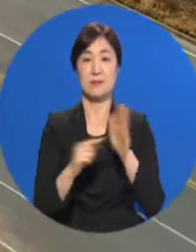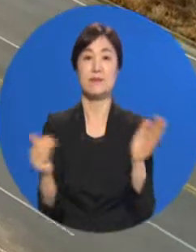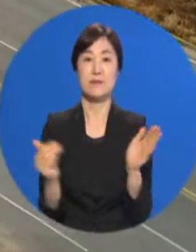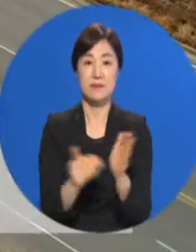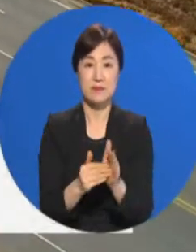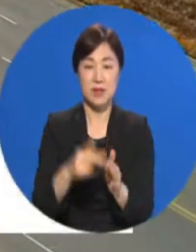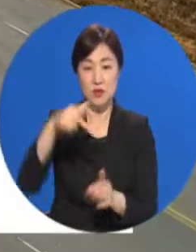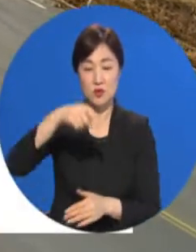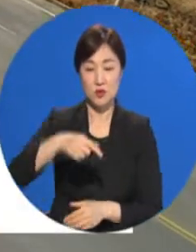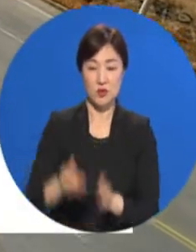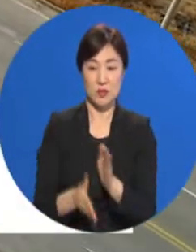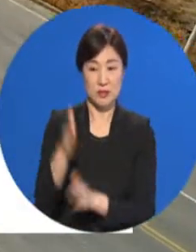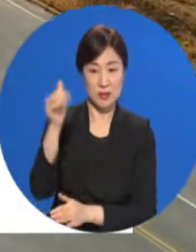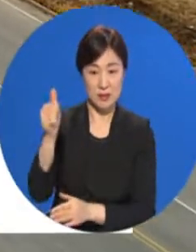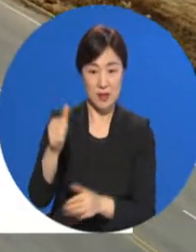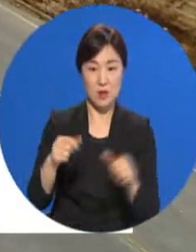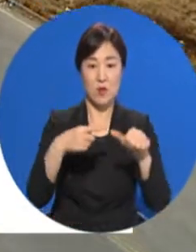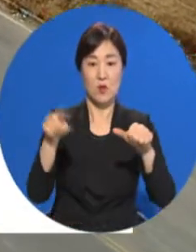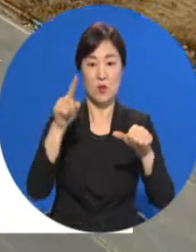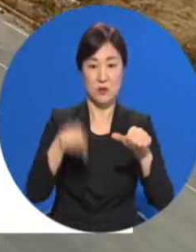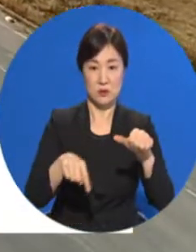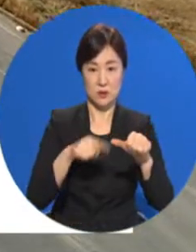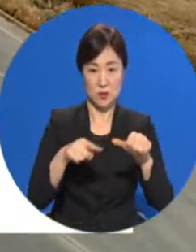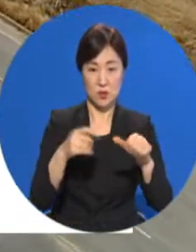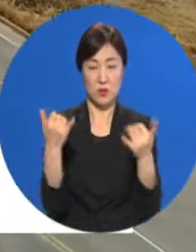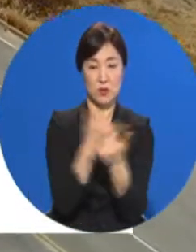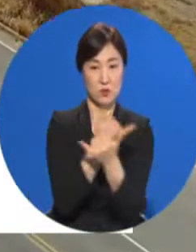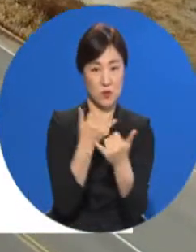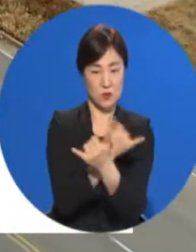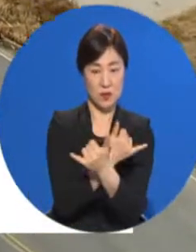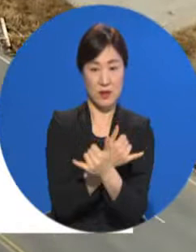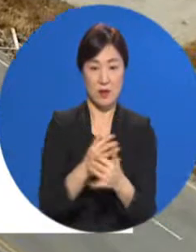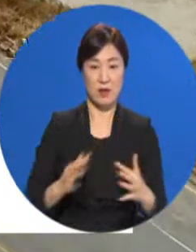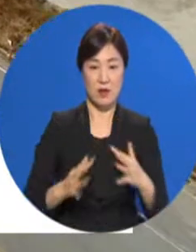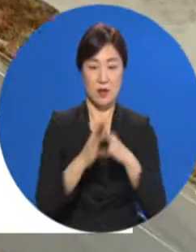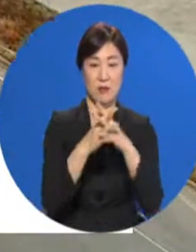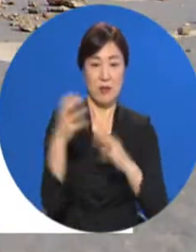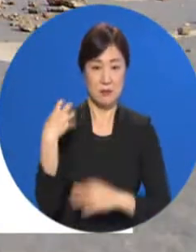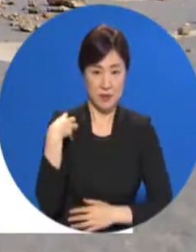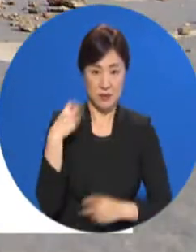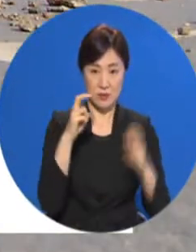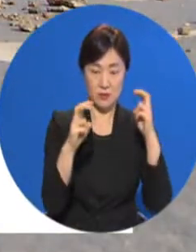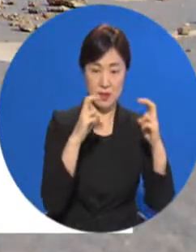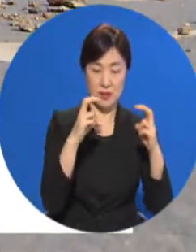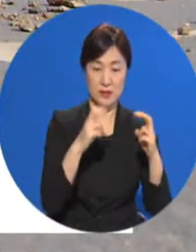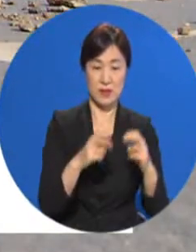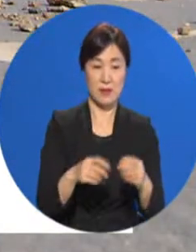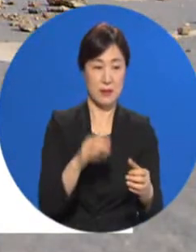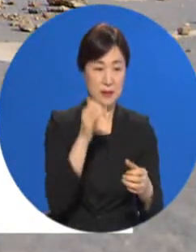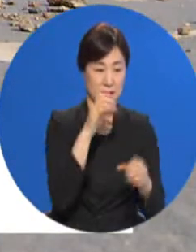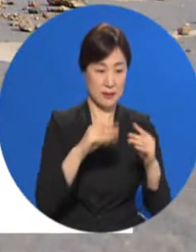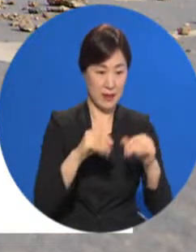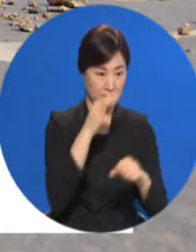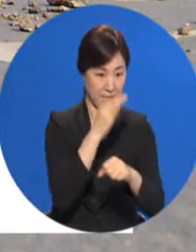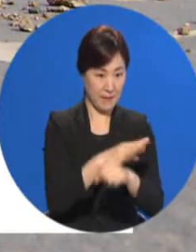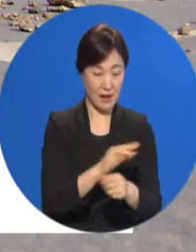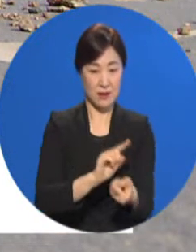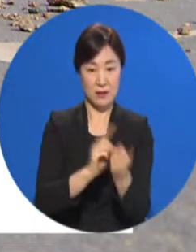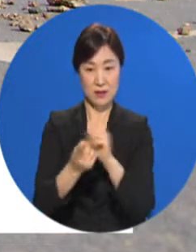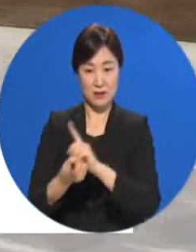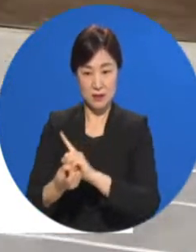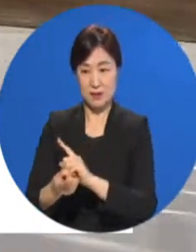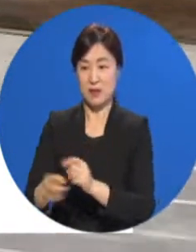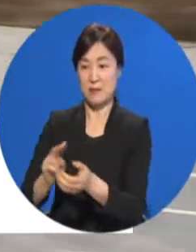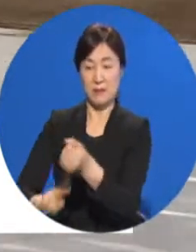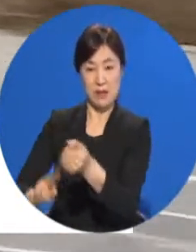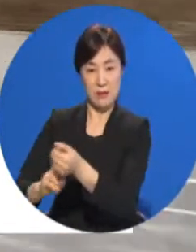전 시장의 오촌 조카 사위가 대표를 맡았던 개발회사는 이 땅을 매입한 뒤 기획부동산 등에 되팔아 195억 원의